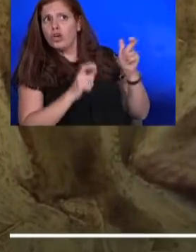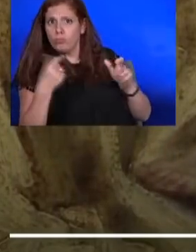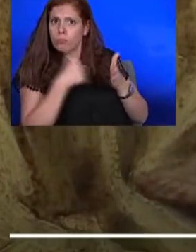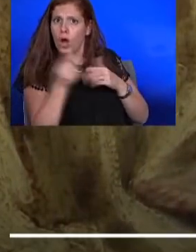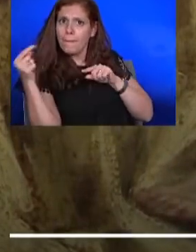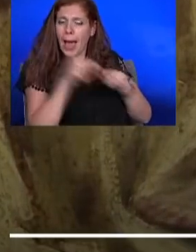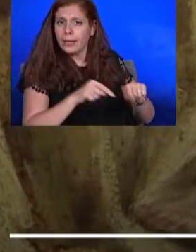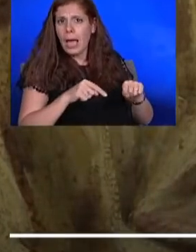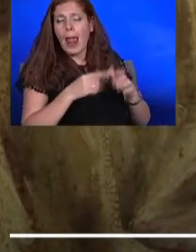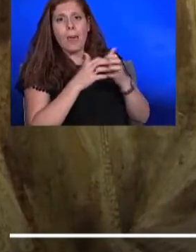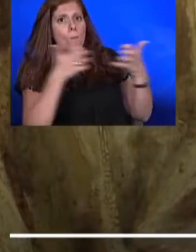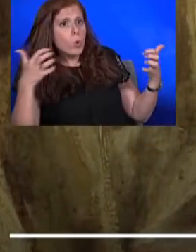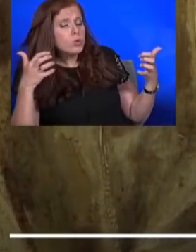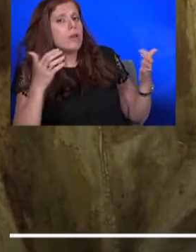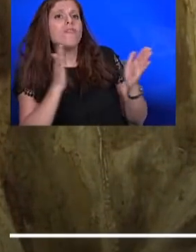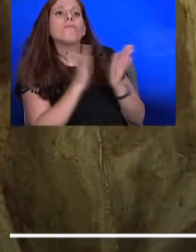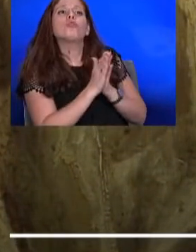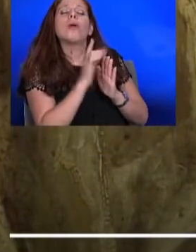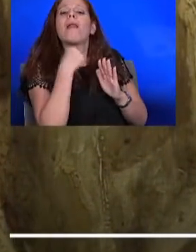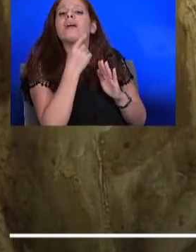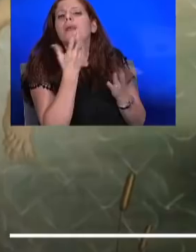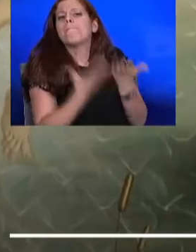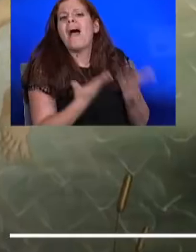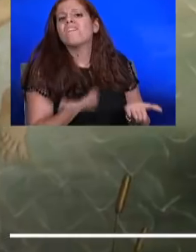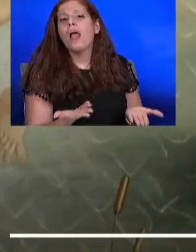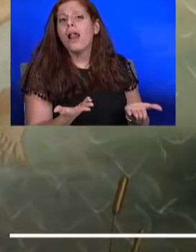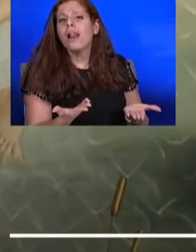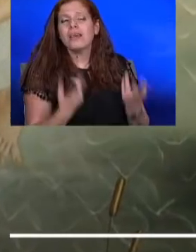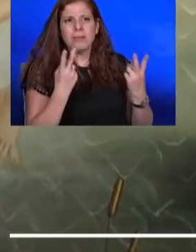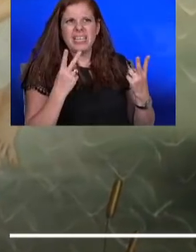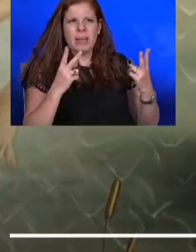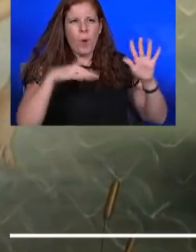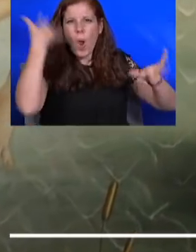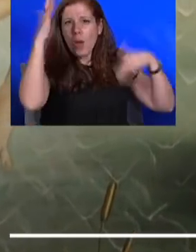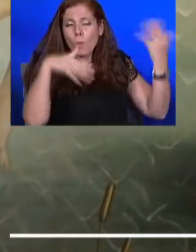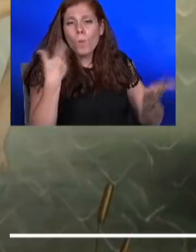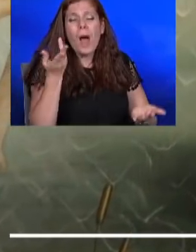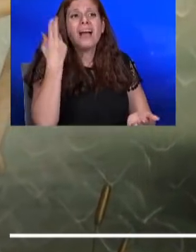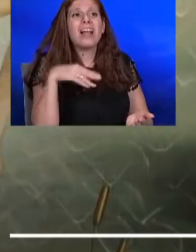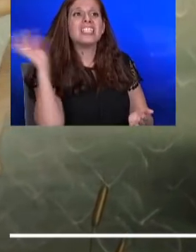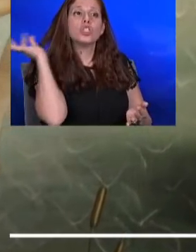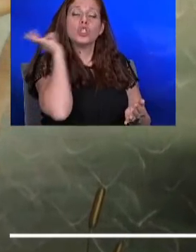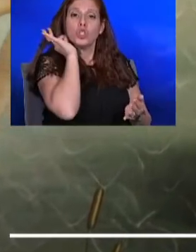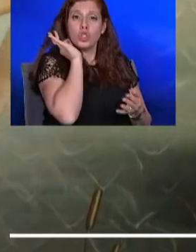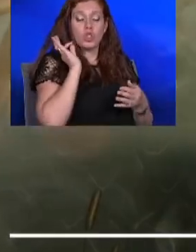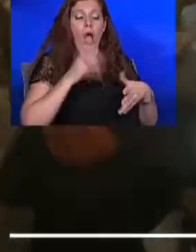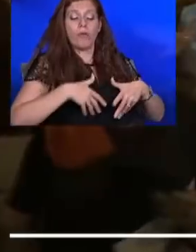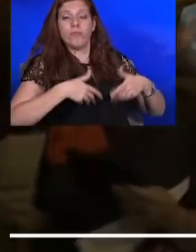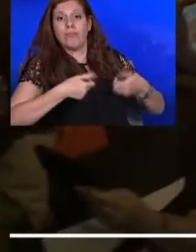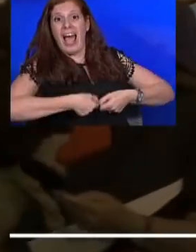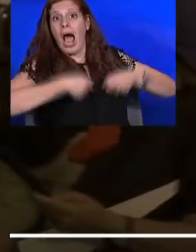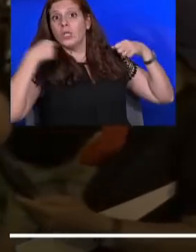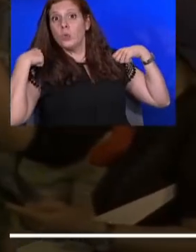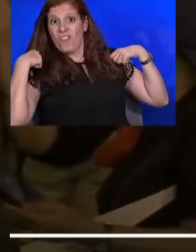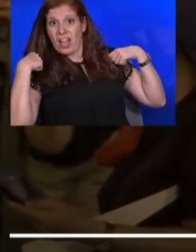ומבקשים להגיד אולי מה ההבדל, כי בעצם כל המהומה הייתה על זה שאישה חשופת חזה אתמול הייתה על סמל מדינה, והנה ונוס